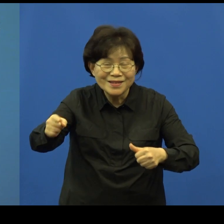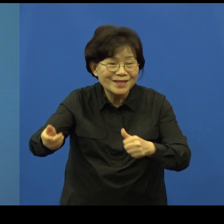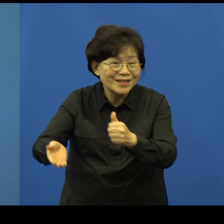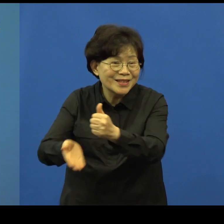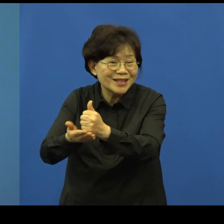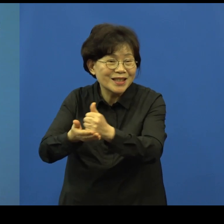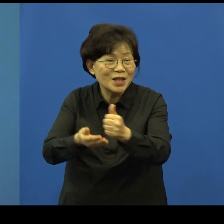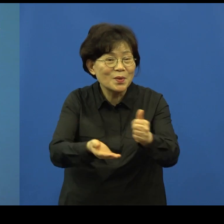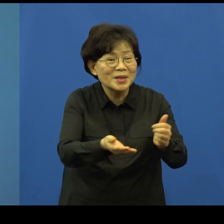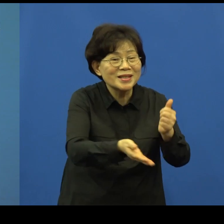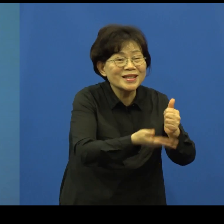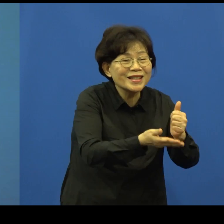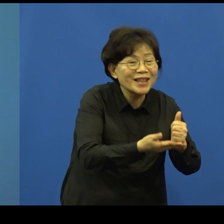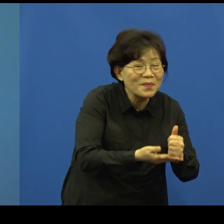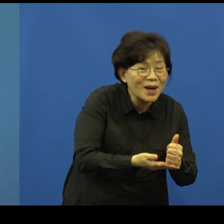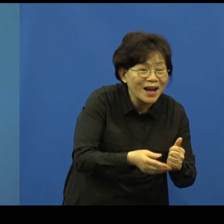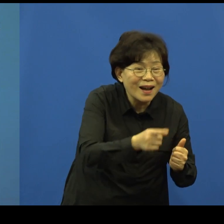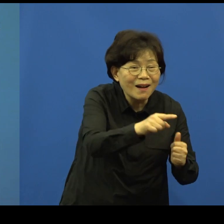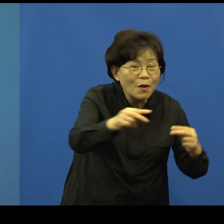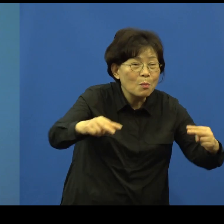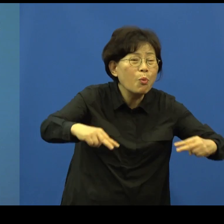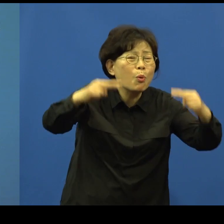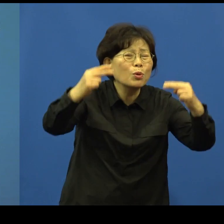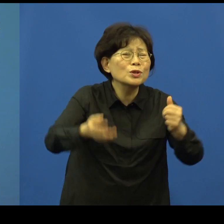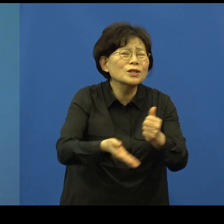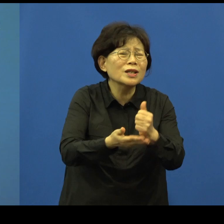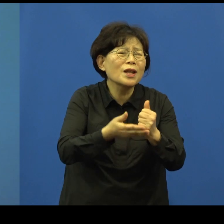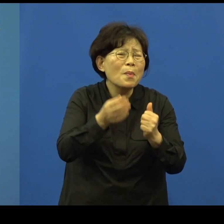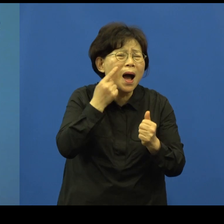칭찬 한마디 해보세요. 칭찬을 한마디 해보세요.